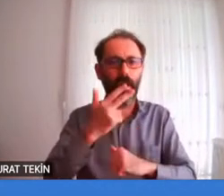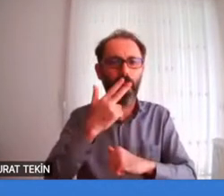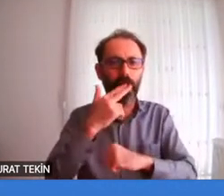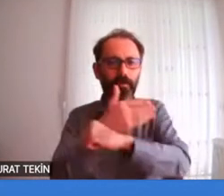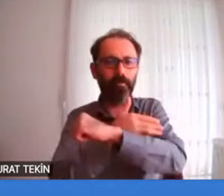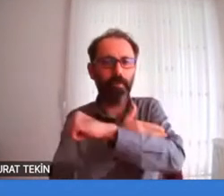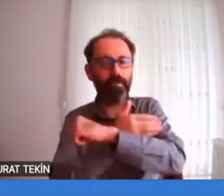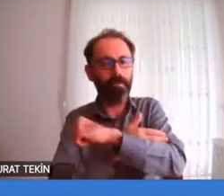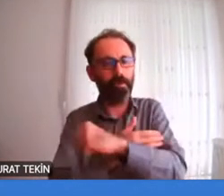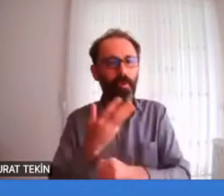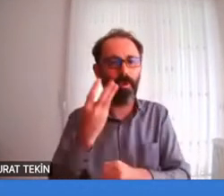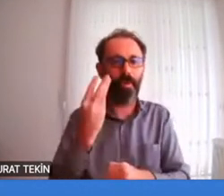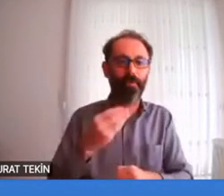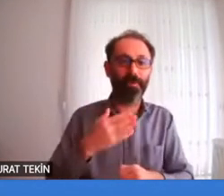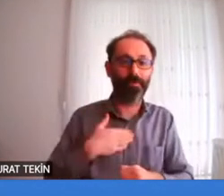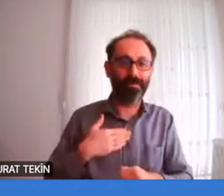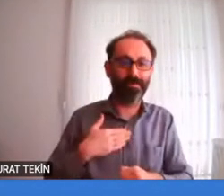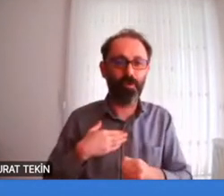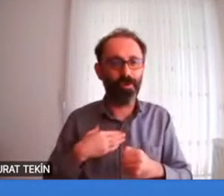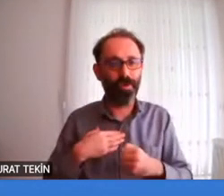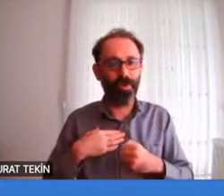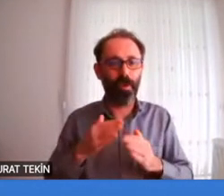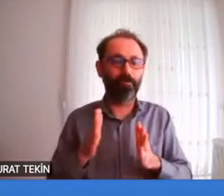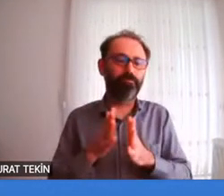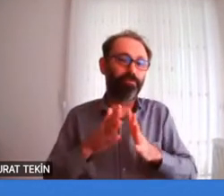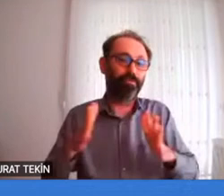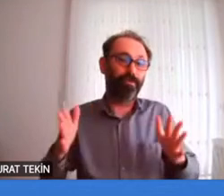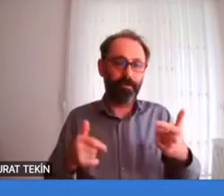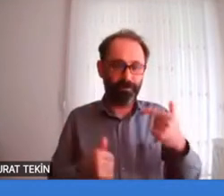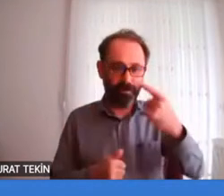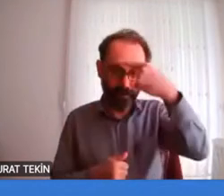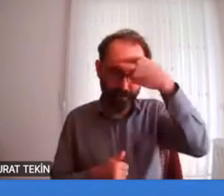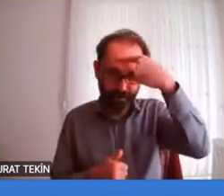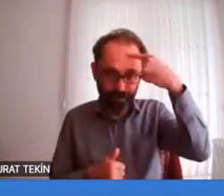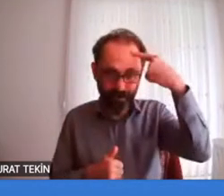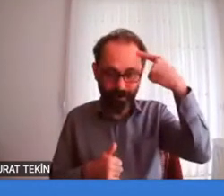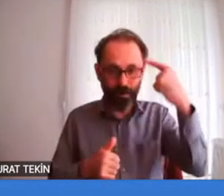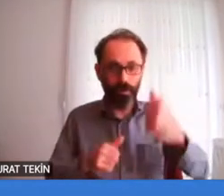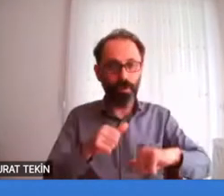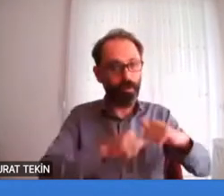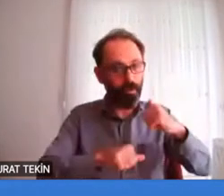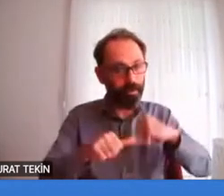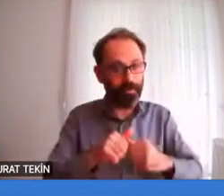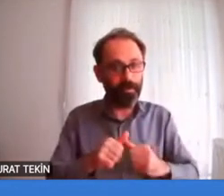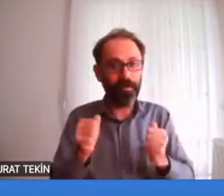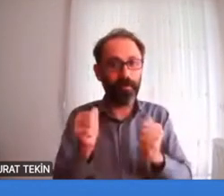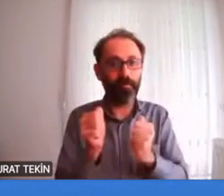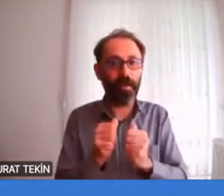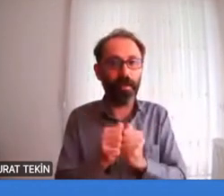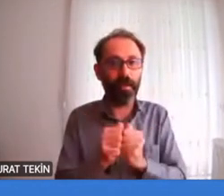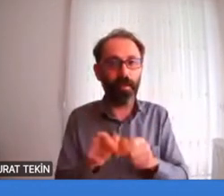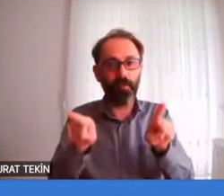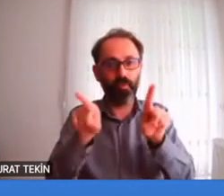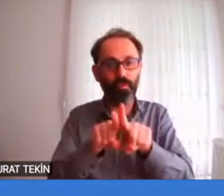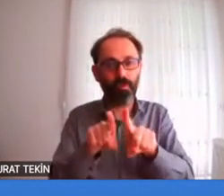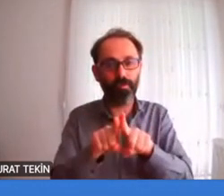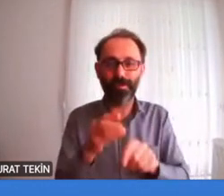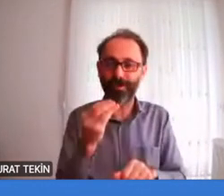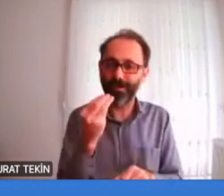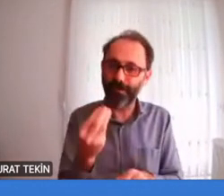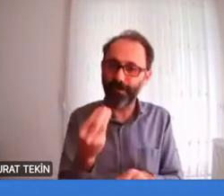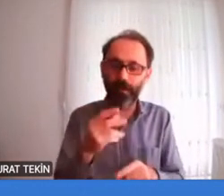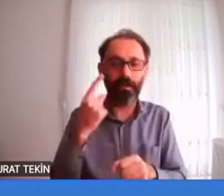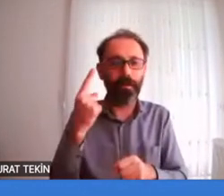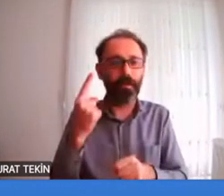birlikte bu etkinliğe bir araya gelmek gerçekten çok keyifli ve mutluluk verici. Bu